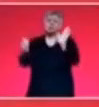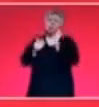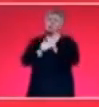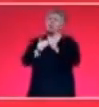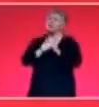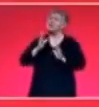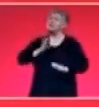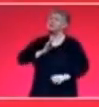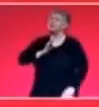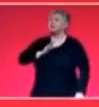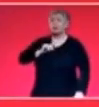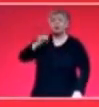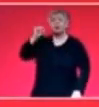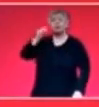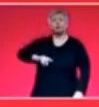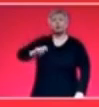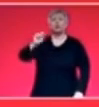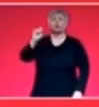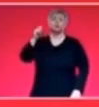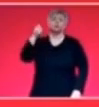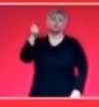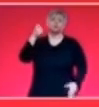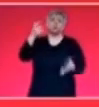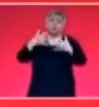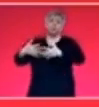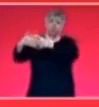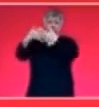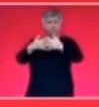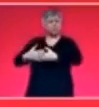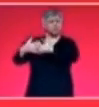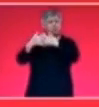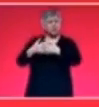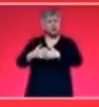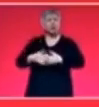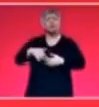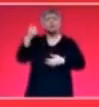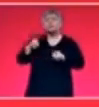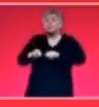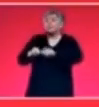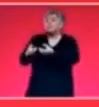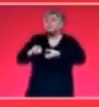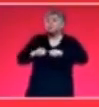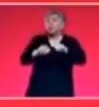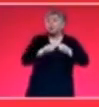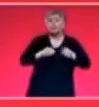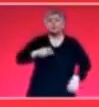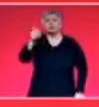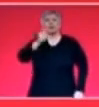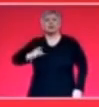τη μεγαλύτερη βιομηχανικής επιχείρησης της χώρας, η οποία προσέφερε πάρα πολλά στο κοινωνικό